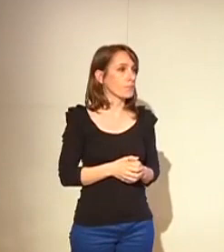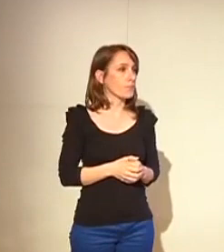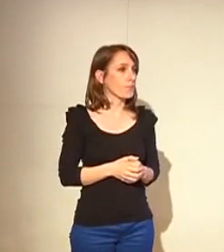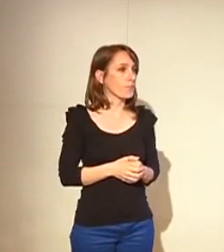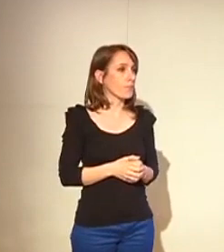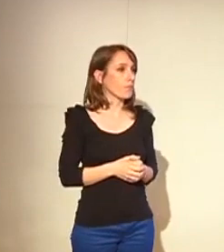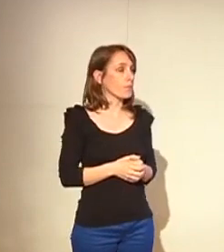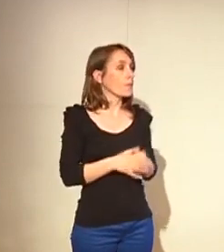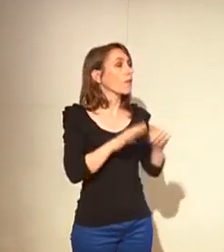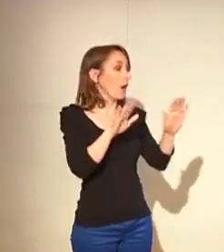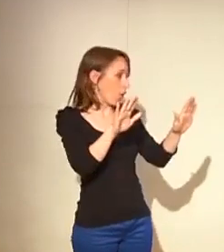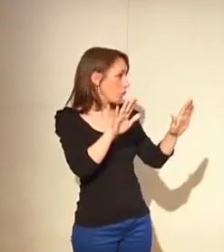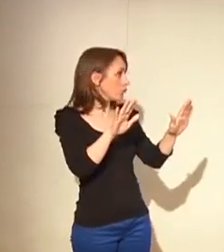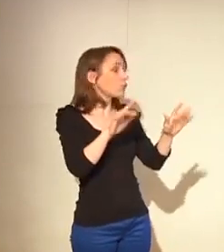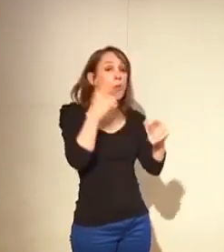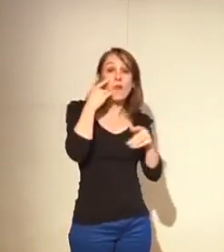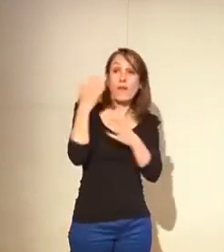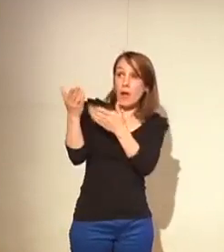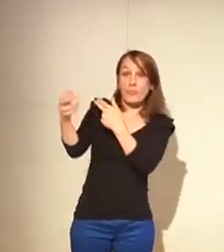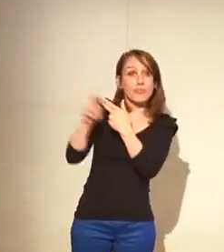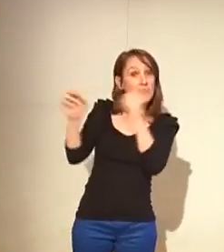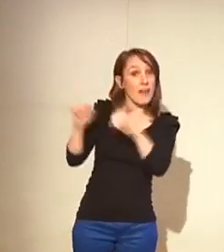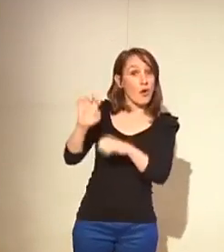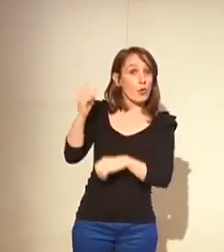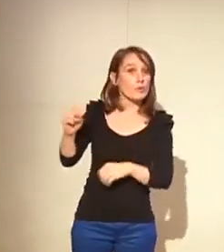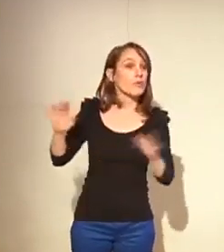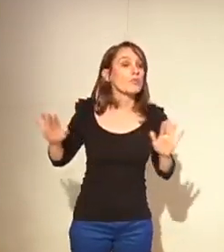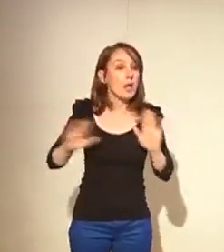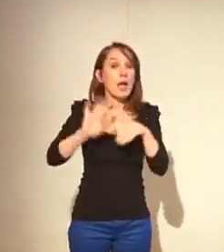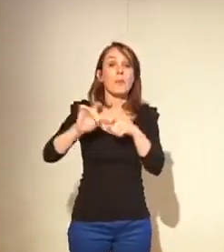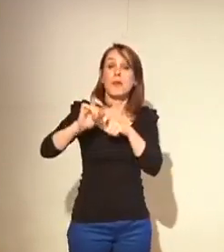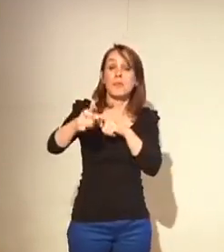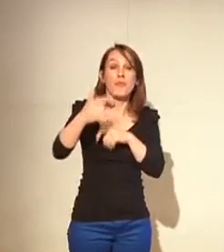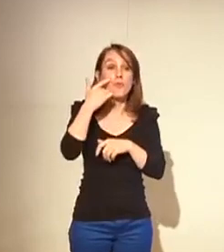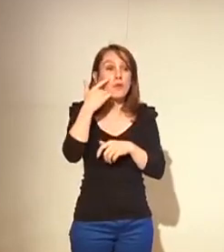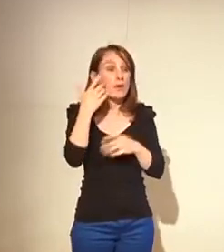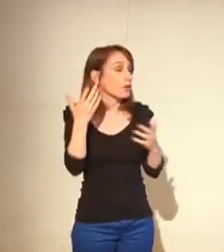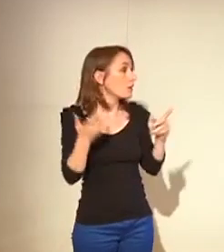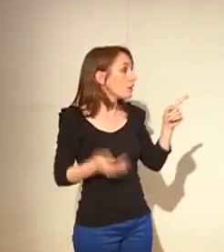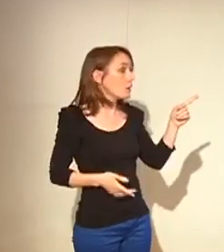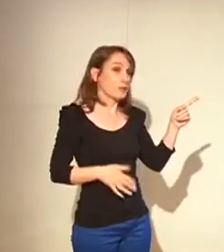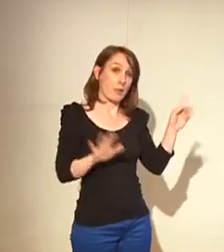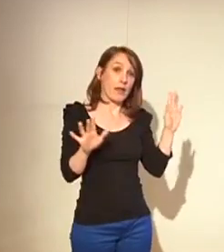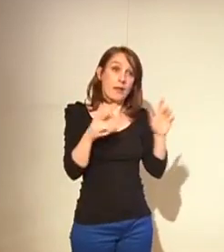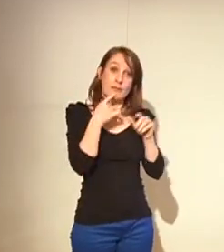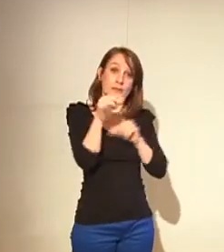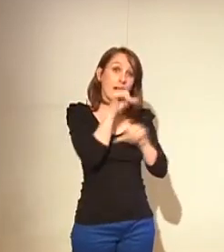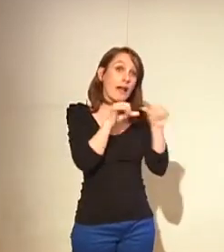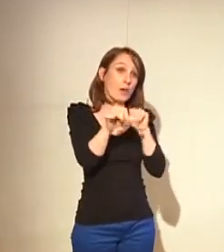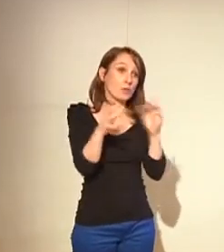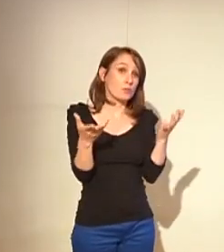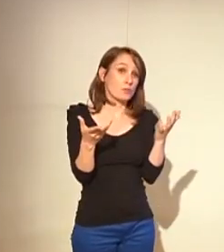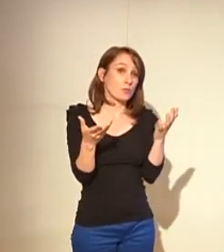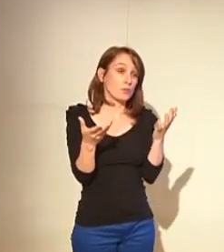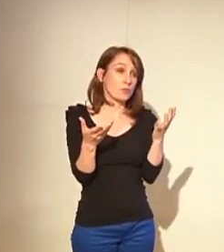oui déjà SS en sont d'accord après on verra ça supposera ça supposera de faire voter une modification